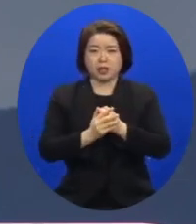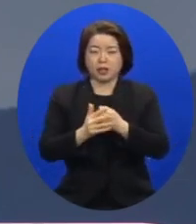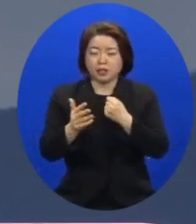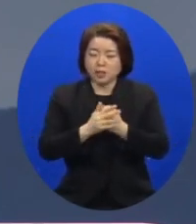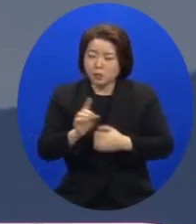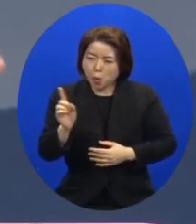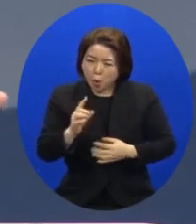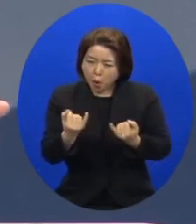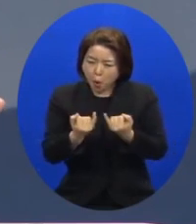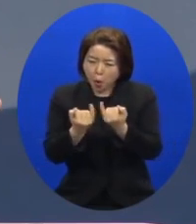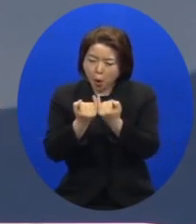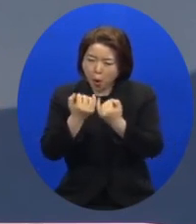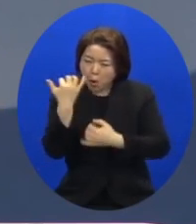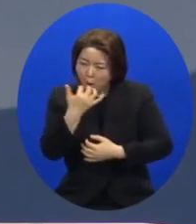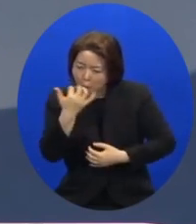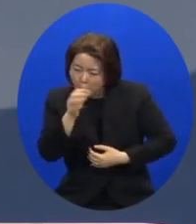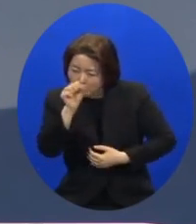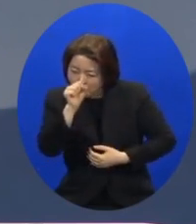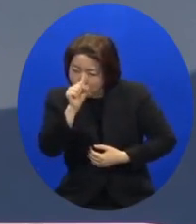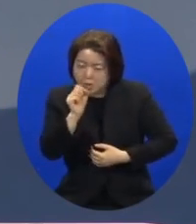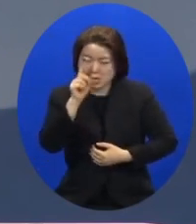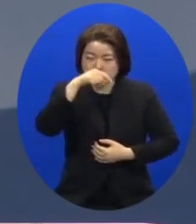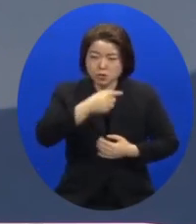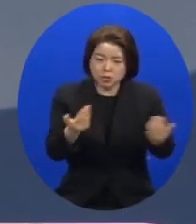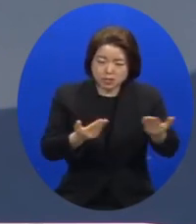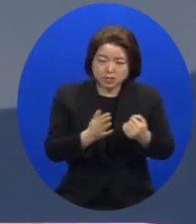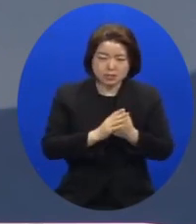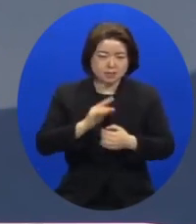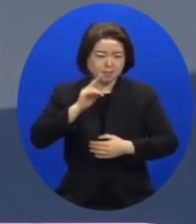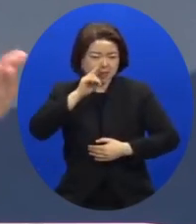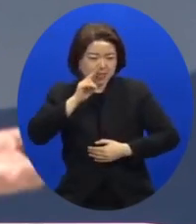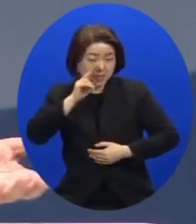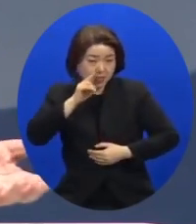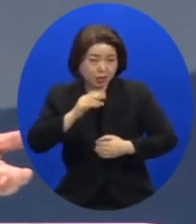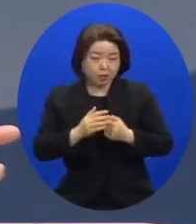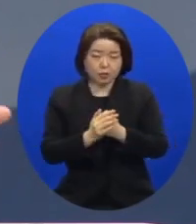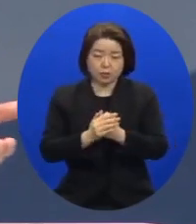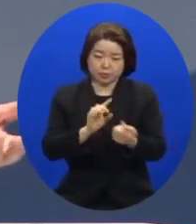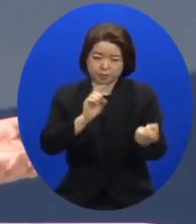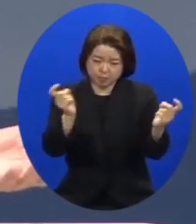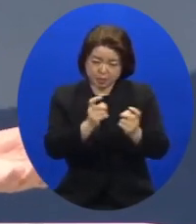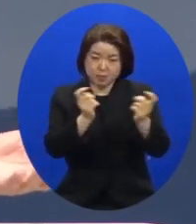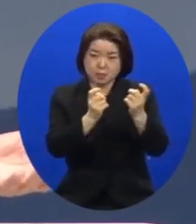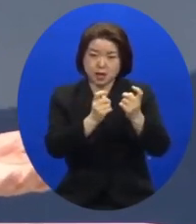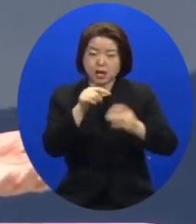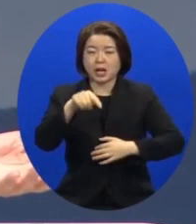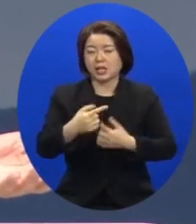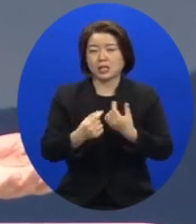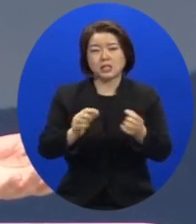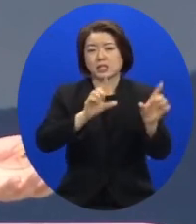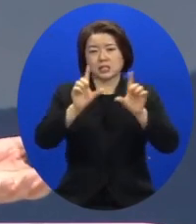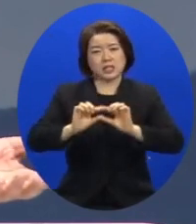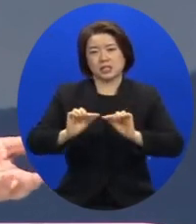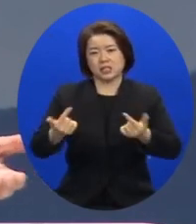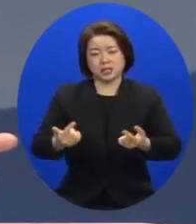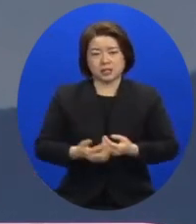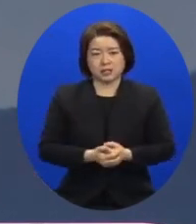호색 하고 더러운 이라고 시기 질투하고 서로 다 두고 그렇게 살겠습니까